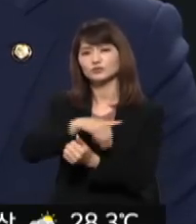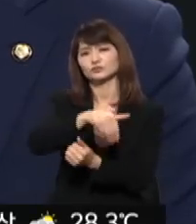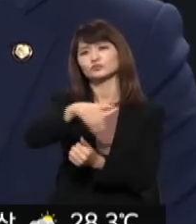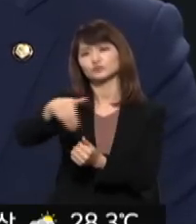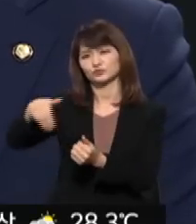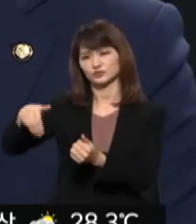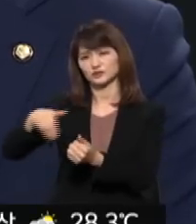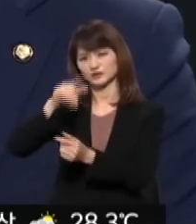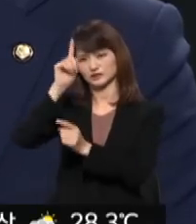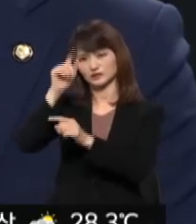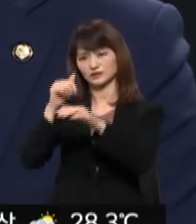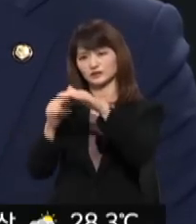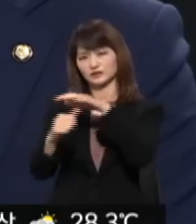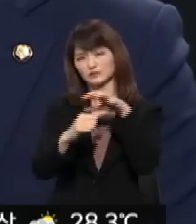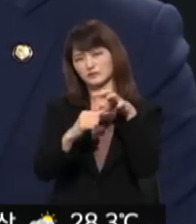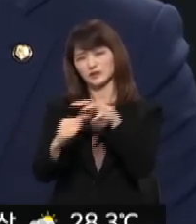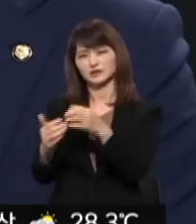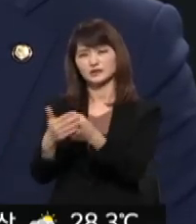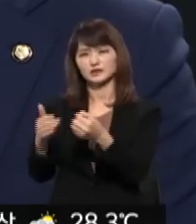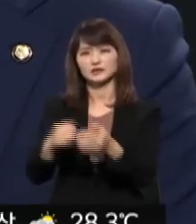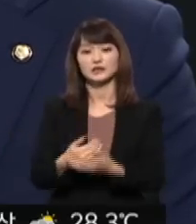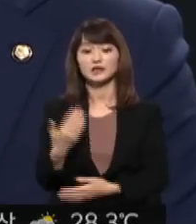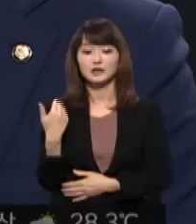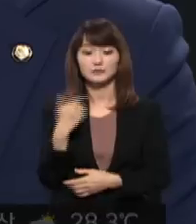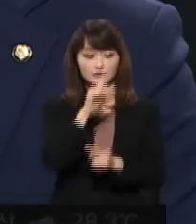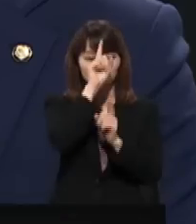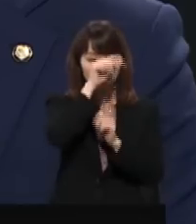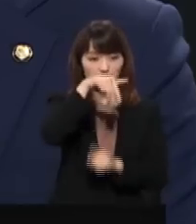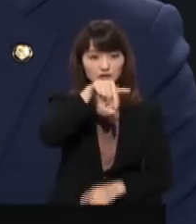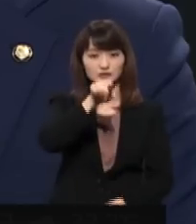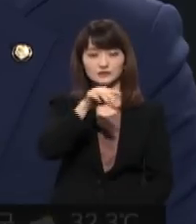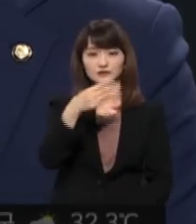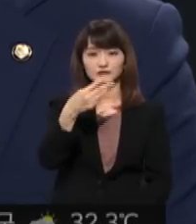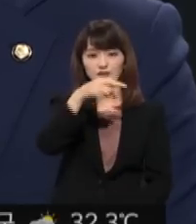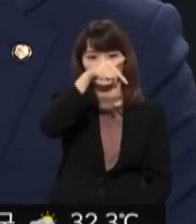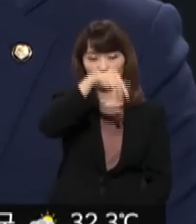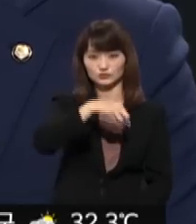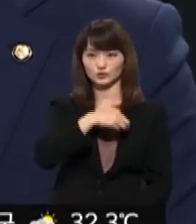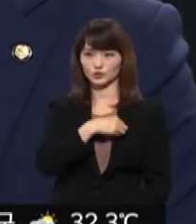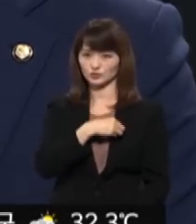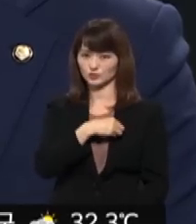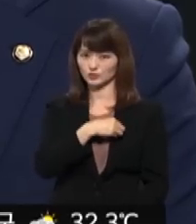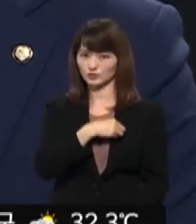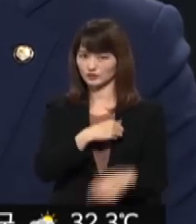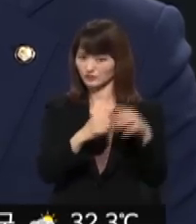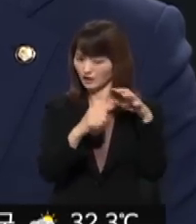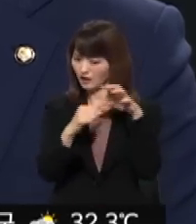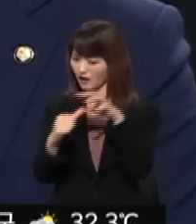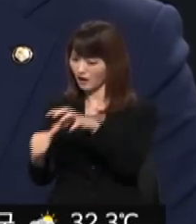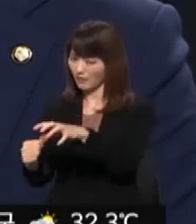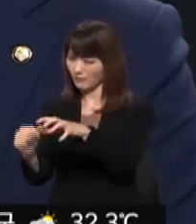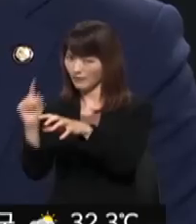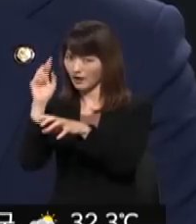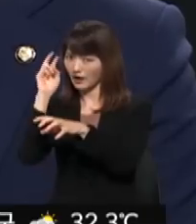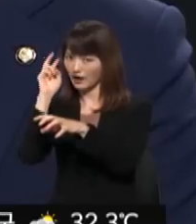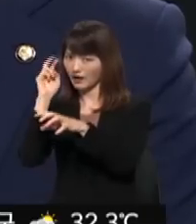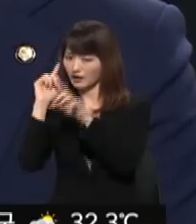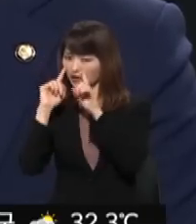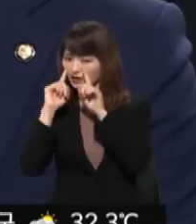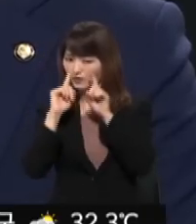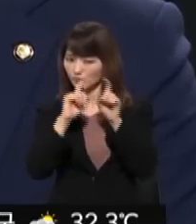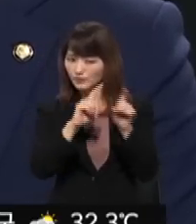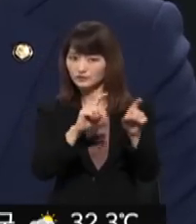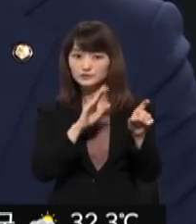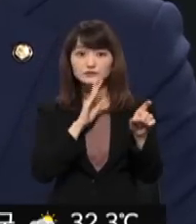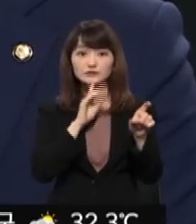하다 보니까 그 앞서서 말씀하신 이철규 의원이 이런 압박을 행사한 것이 아니냐라는 오해를 불러일으킨 거 같거든요 실제로 그랬는지